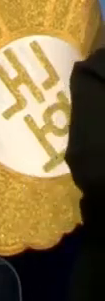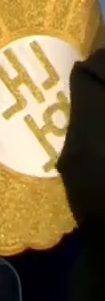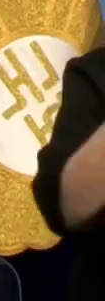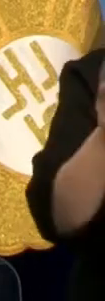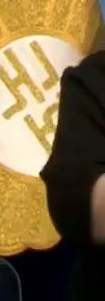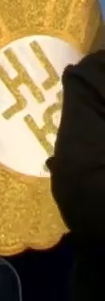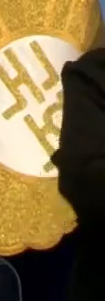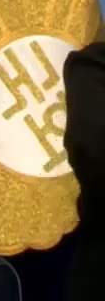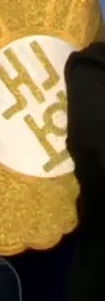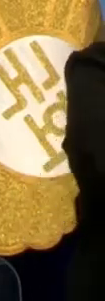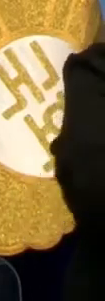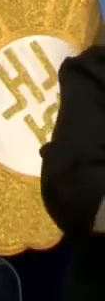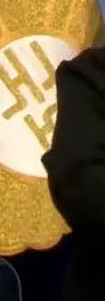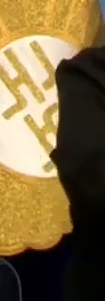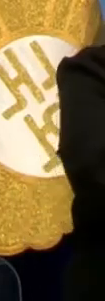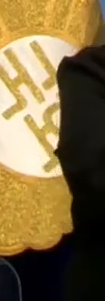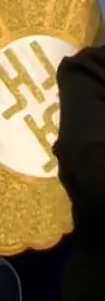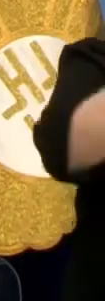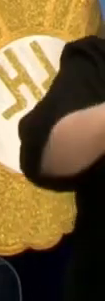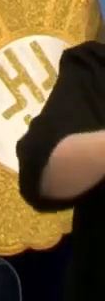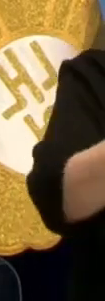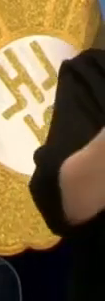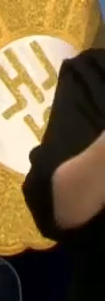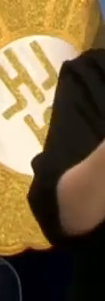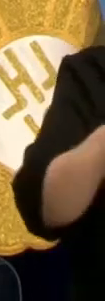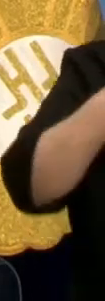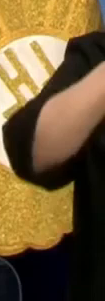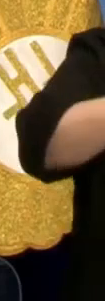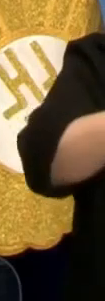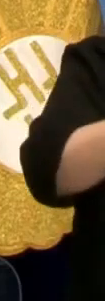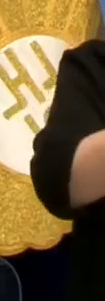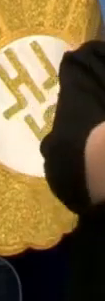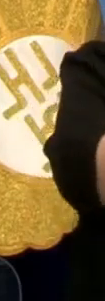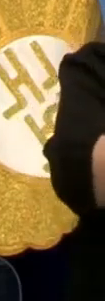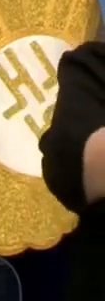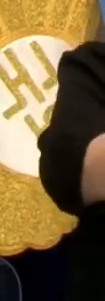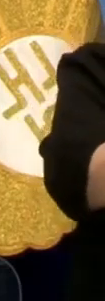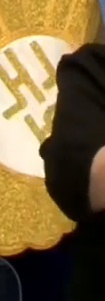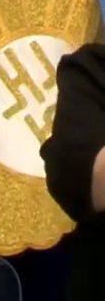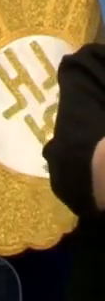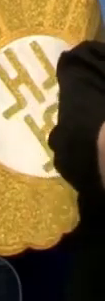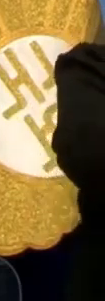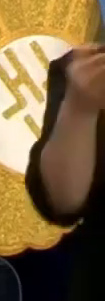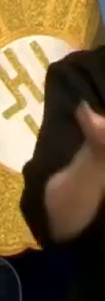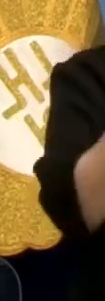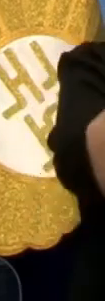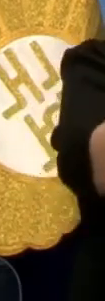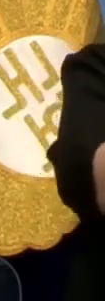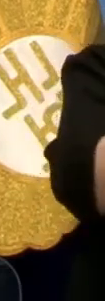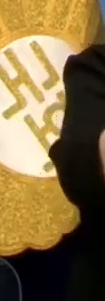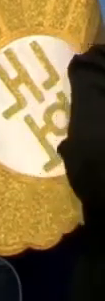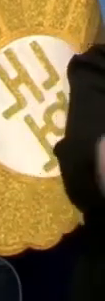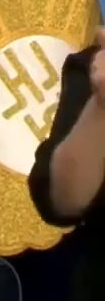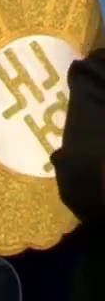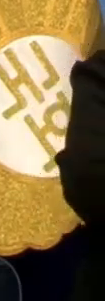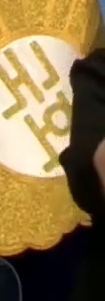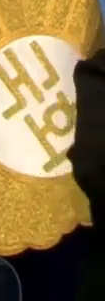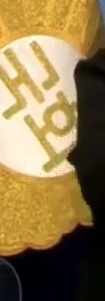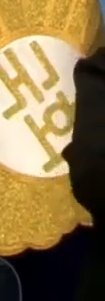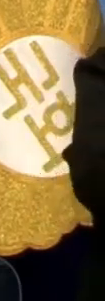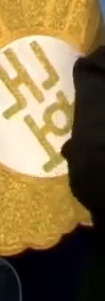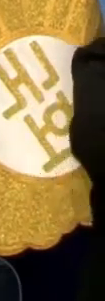그동안 물건으로 취급되어 온 동물에 독자적인 법적 지위를 부여하는 민법 개정안을